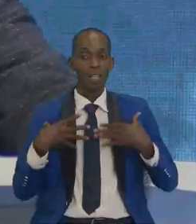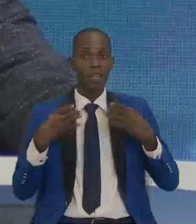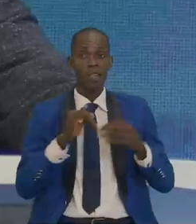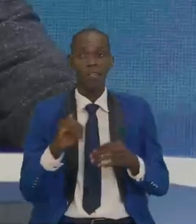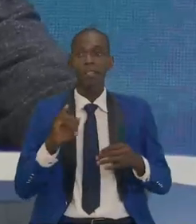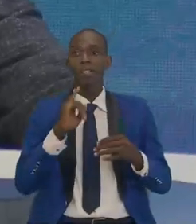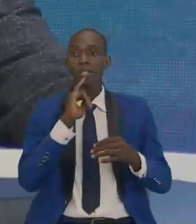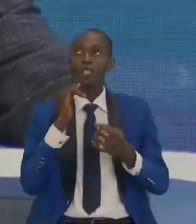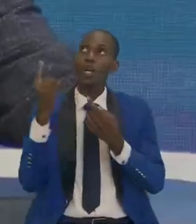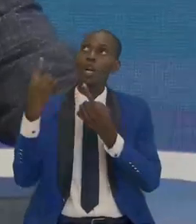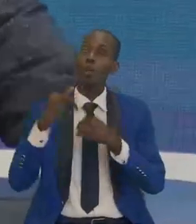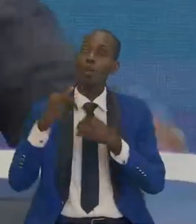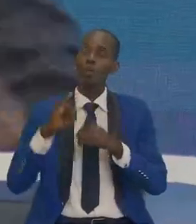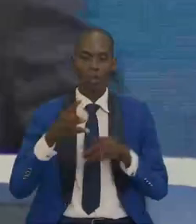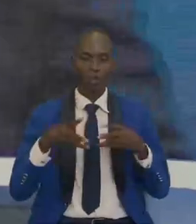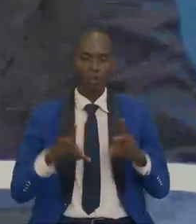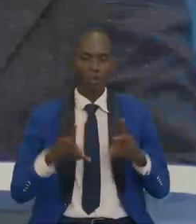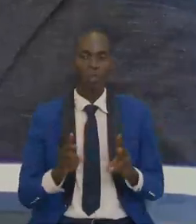Gloire à Dieu.